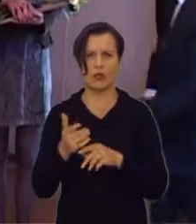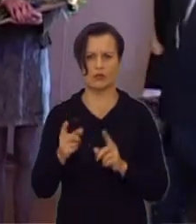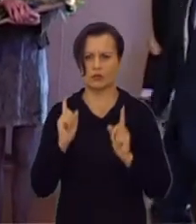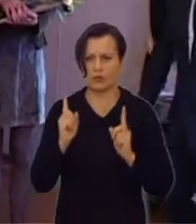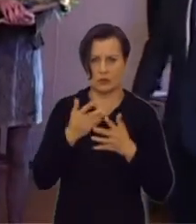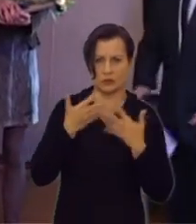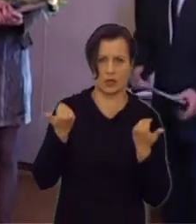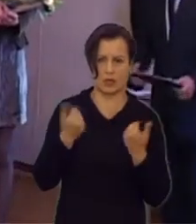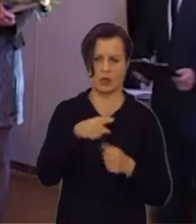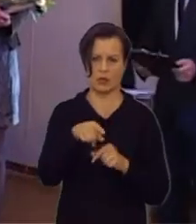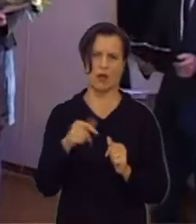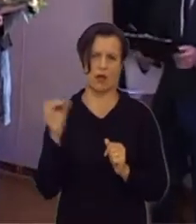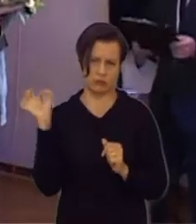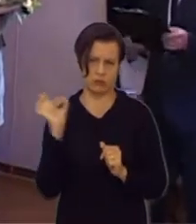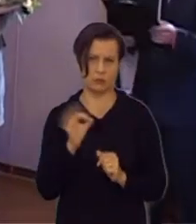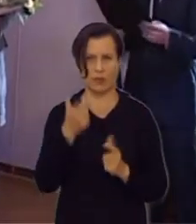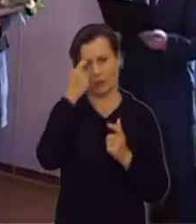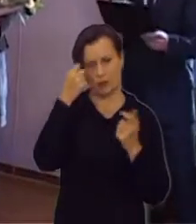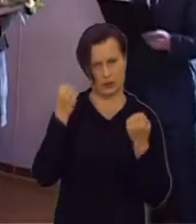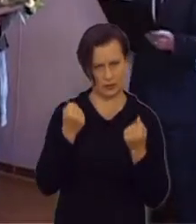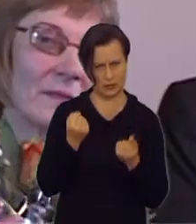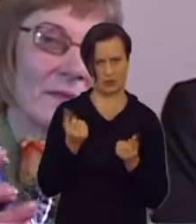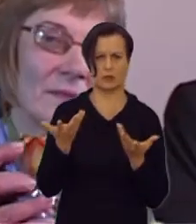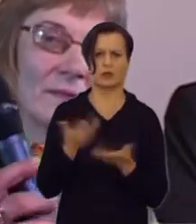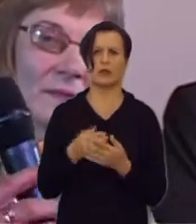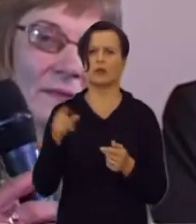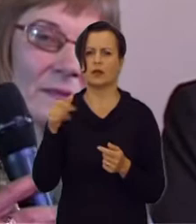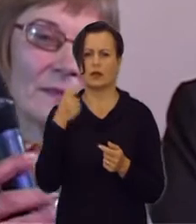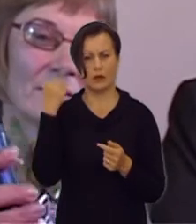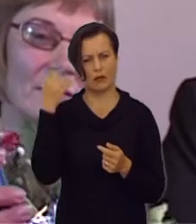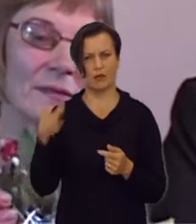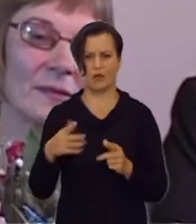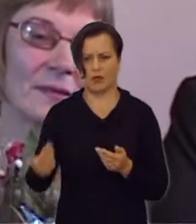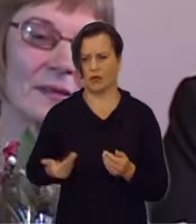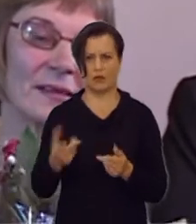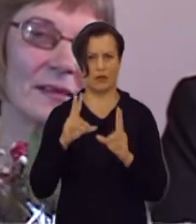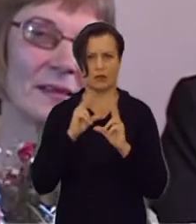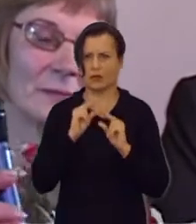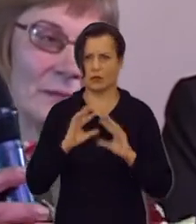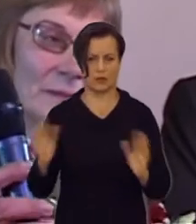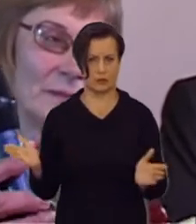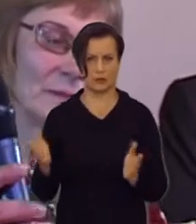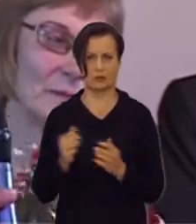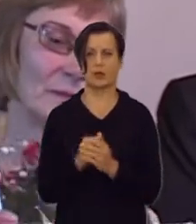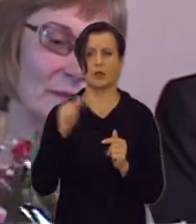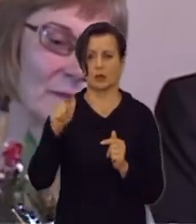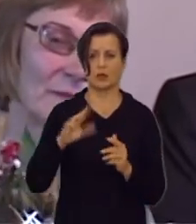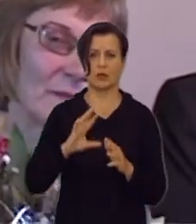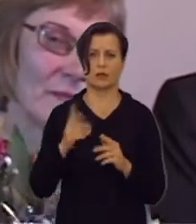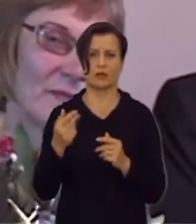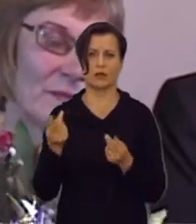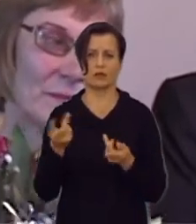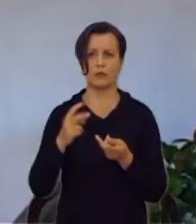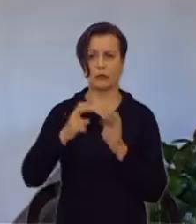nesaugus, nuskriausti, jie dažnai būna ir piktesni, nes nu, jie galvoja, kad jiem gyvenimas nepasisekė ir amortizuot visus